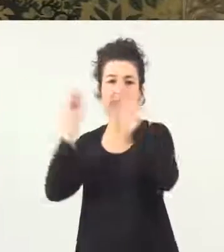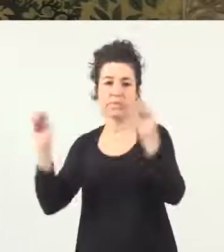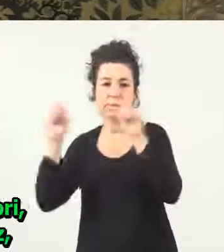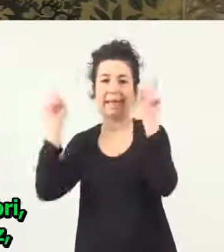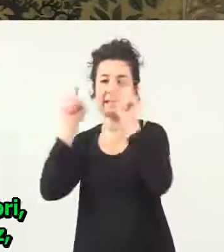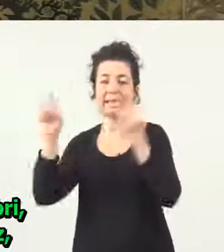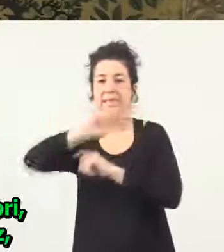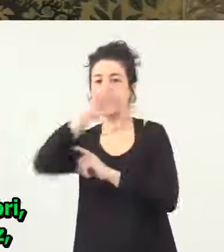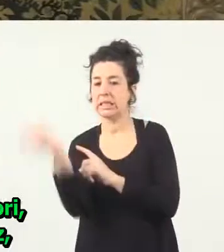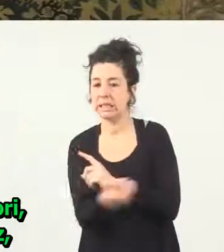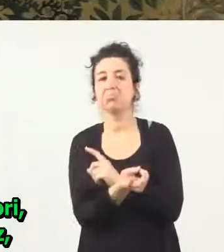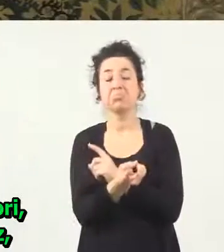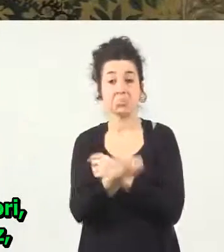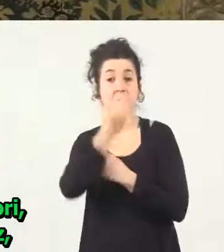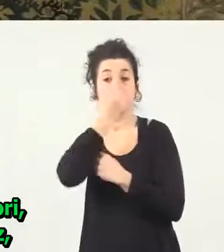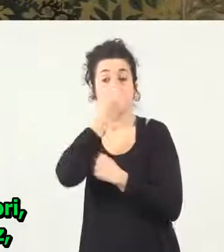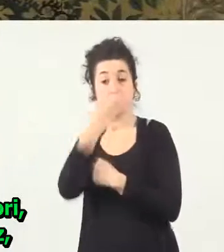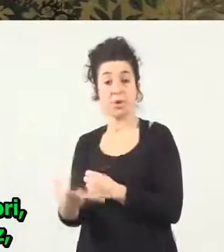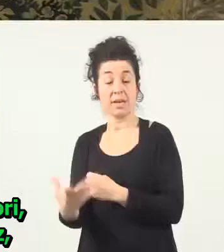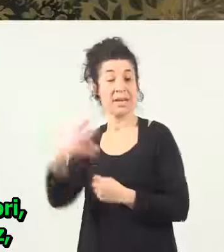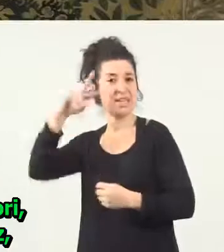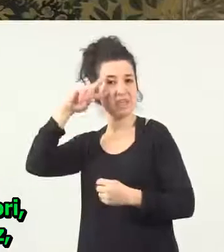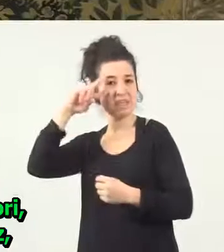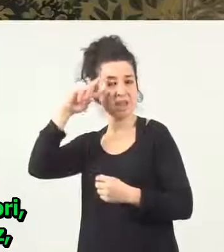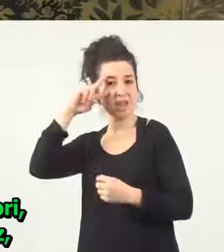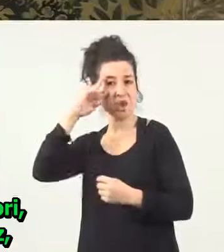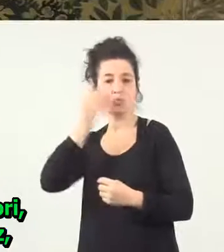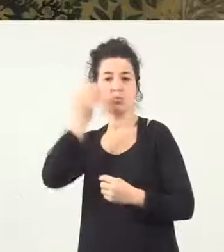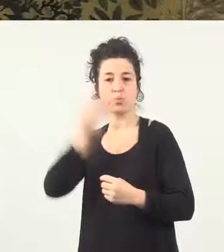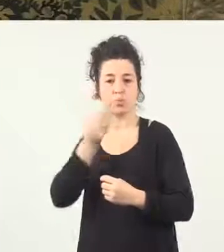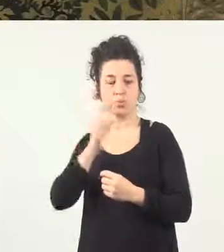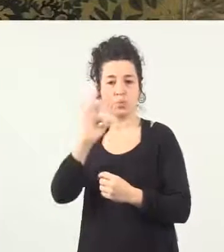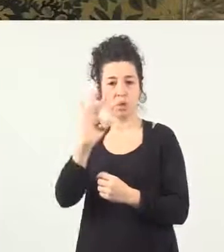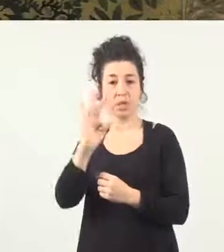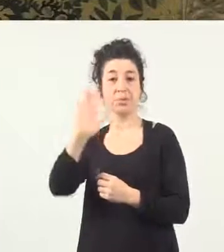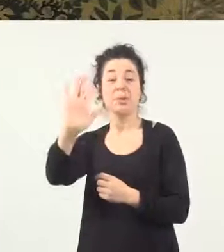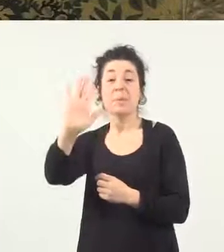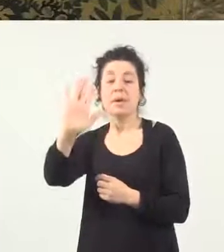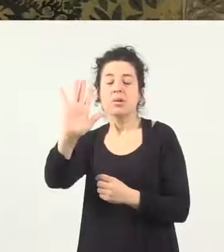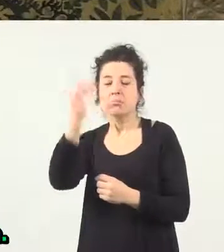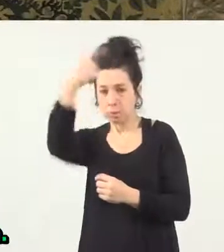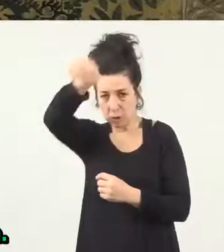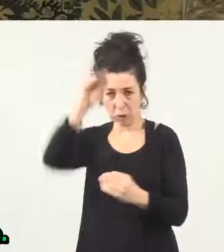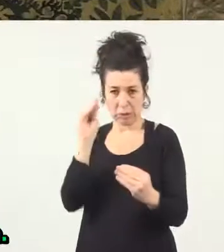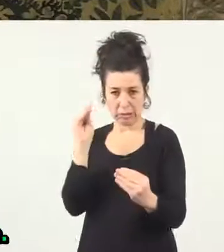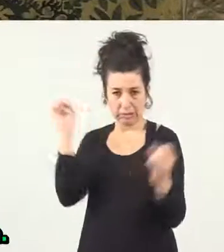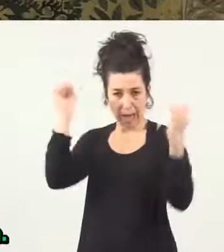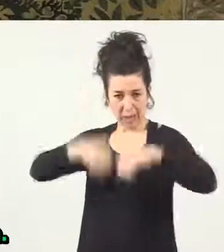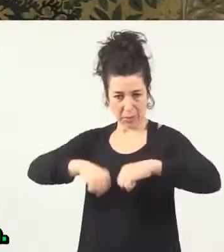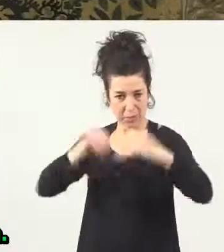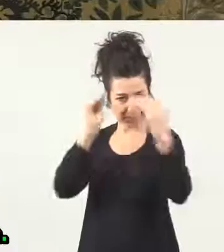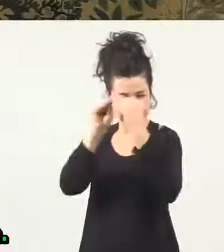dana, ezta? Eta oso ondo datorre espezializazio hori, baina horrek sortzen du, nire ustez, ez dakita doz, egon gozareten, sortu